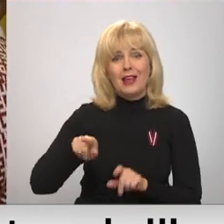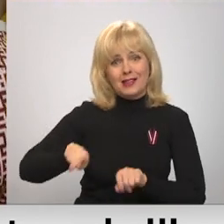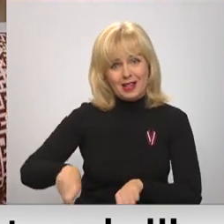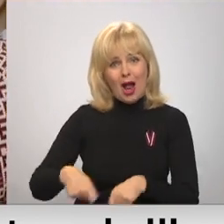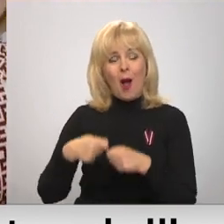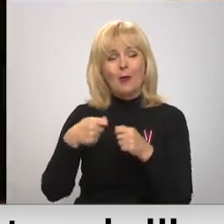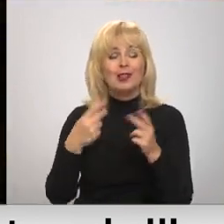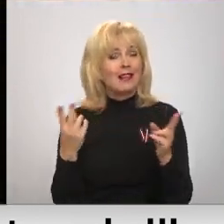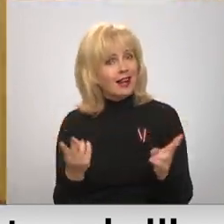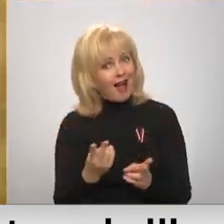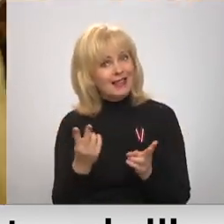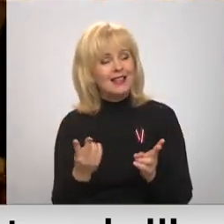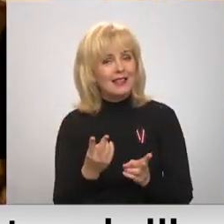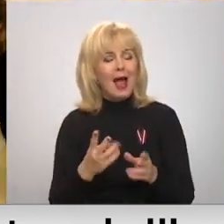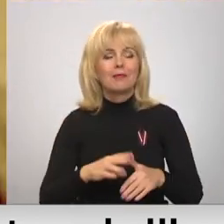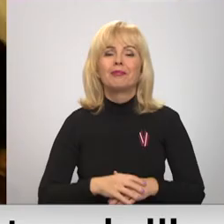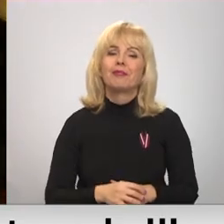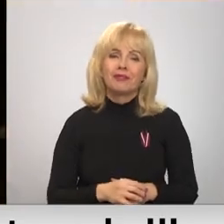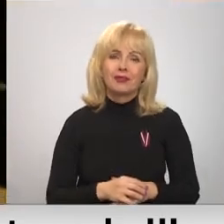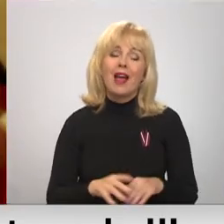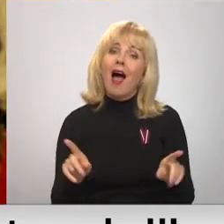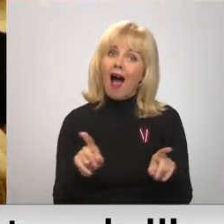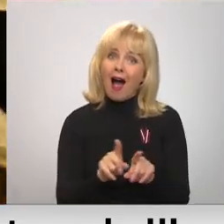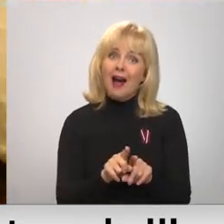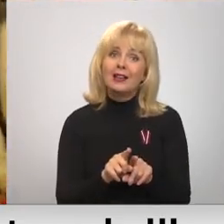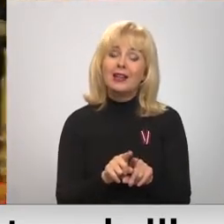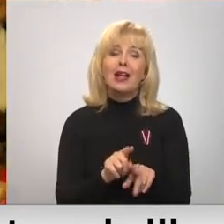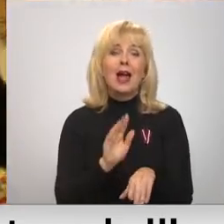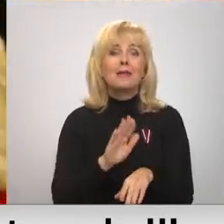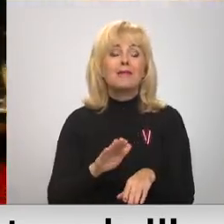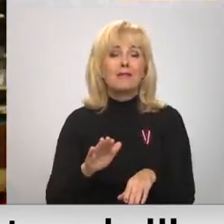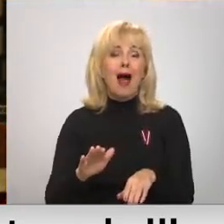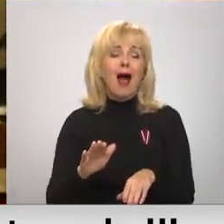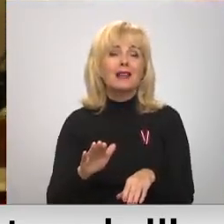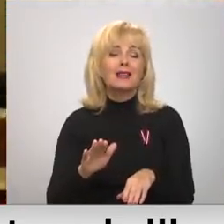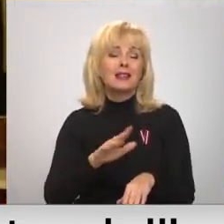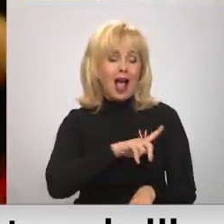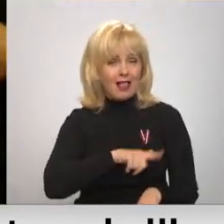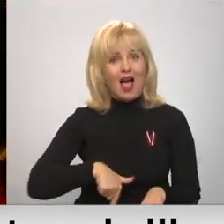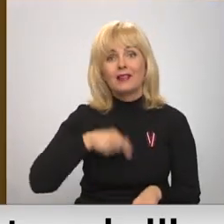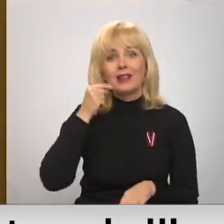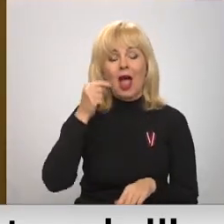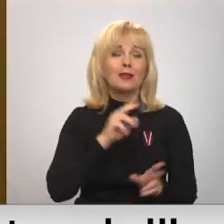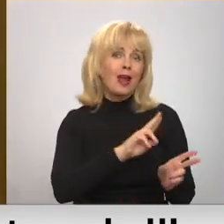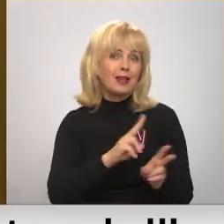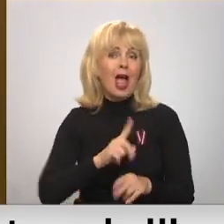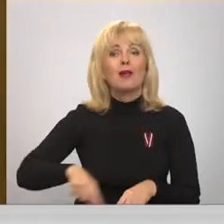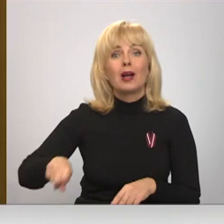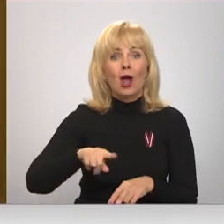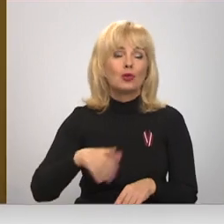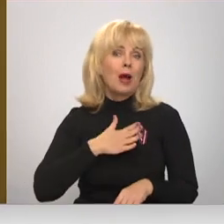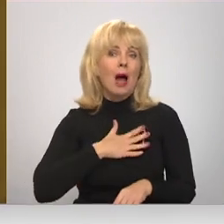ar tradīcijām. Arī mazās latvietas tētis dejo tautas dējas. Man Latvija